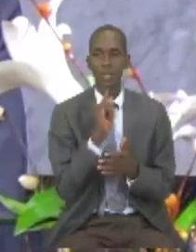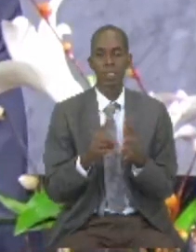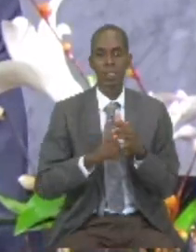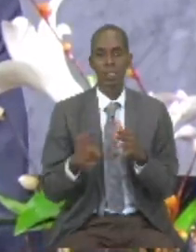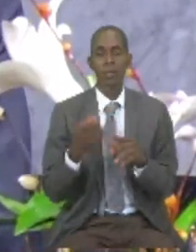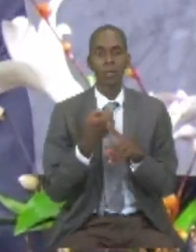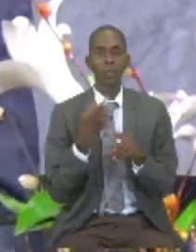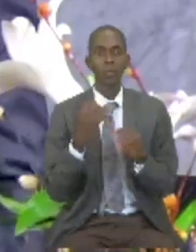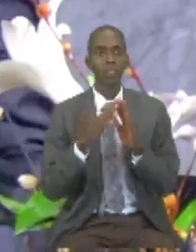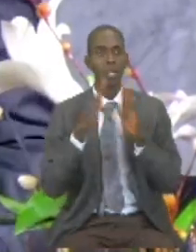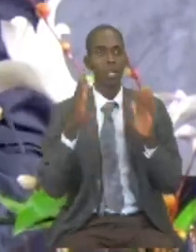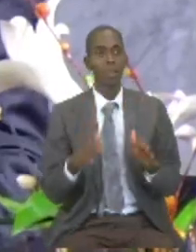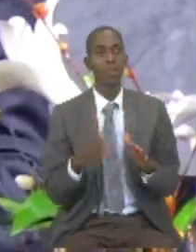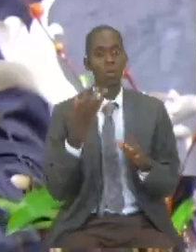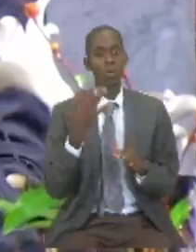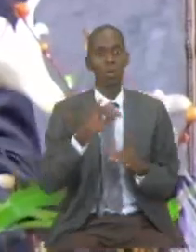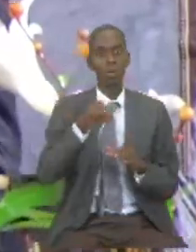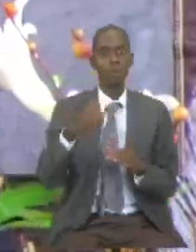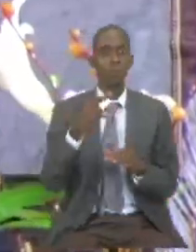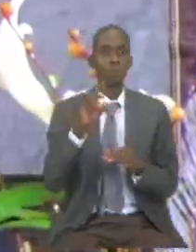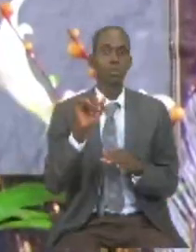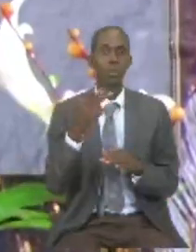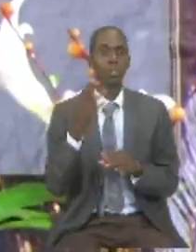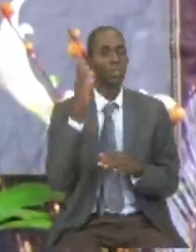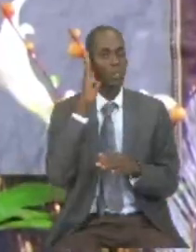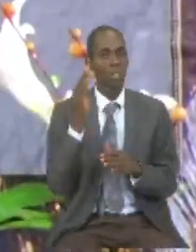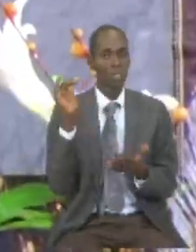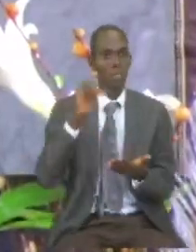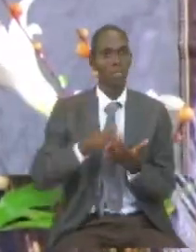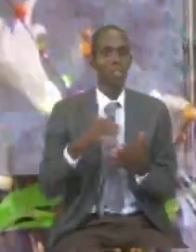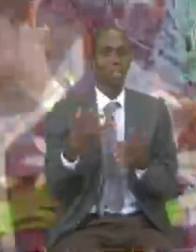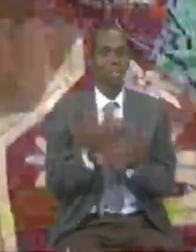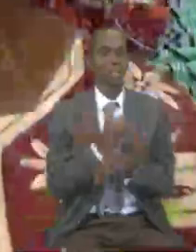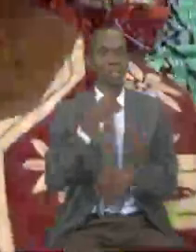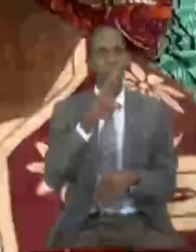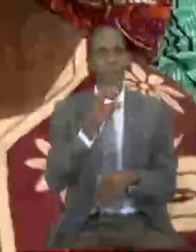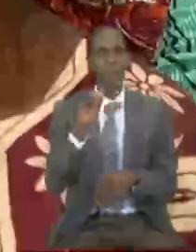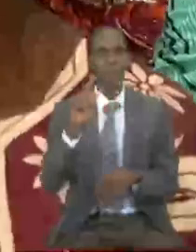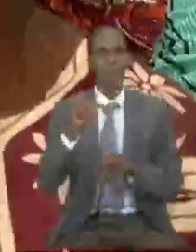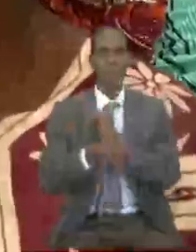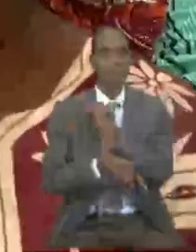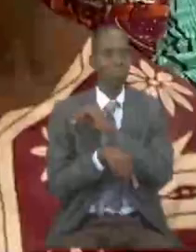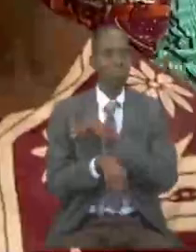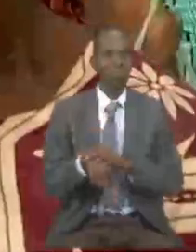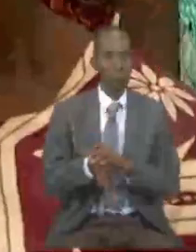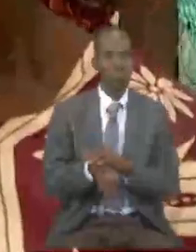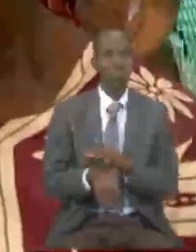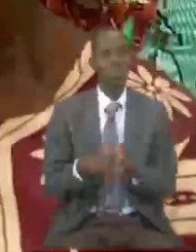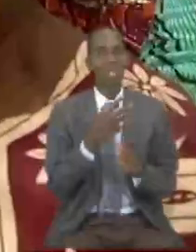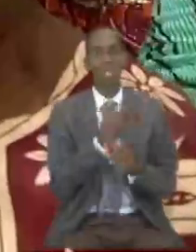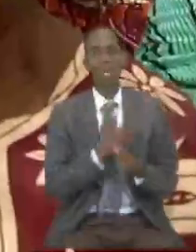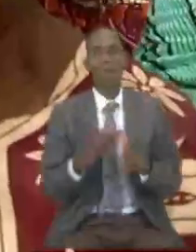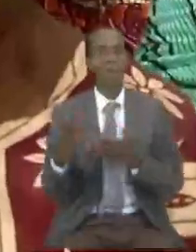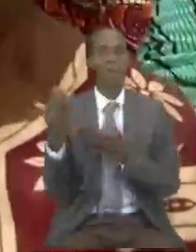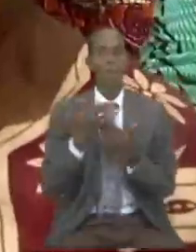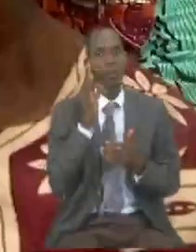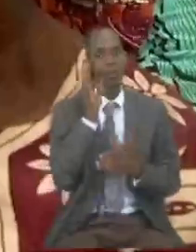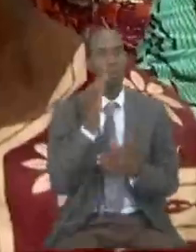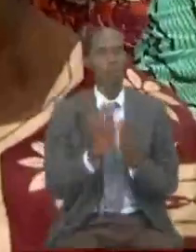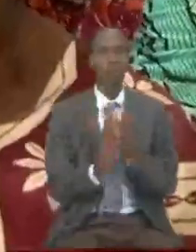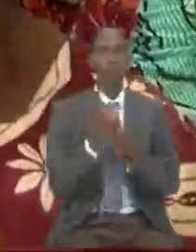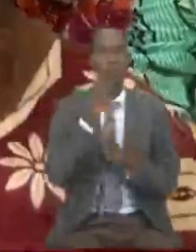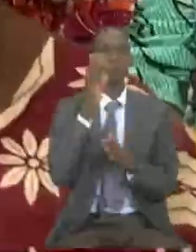plus vous allez en profondeur, plus vous monterez dans le Seigneur. Ce qui aurait été sauvé de la maison de Judas, ce qui sera resté poussera encore